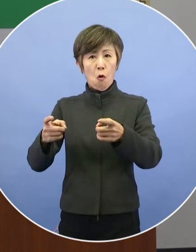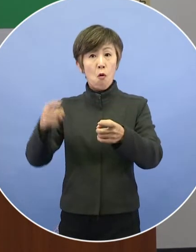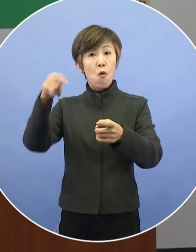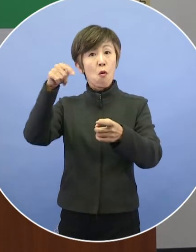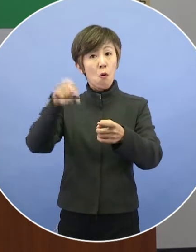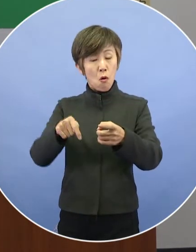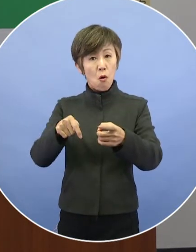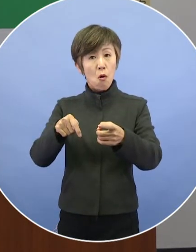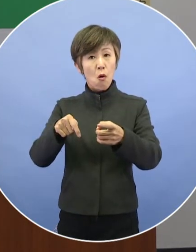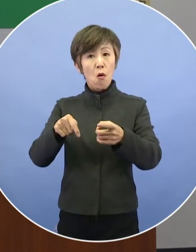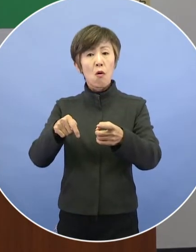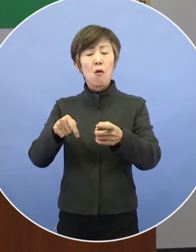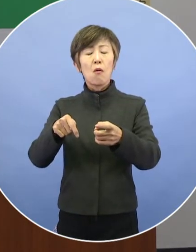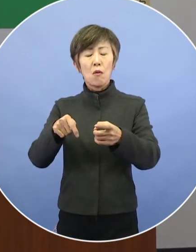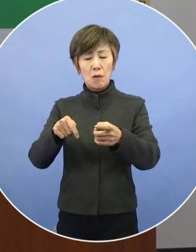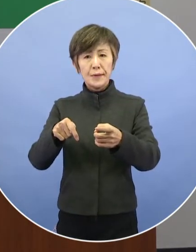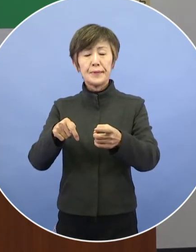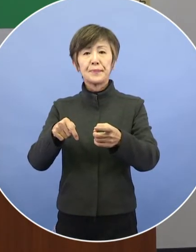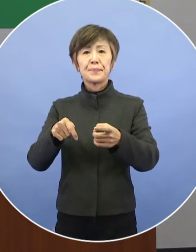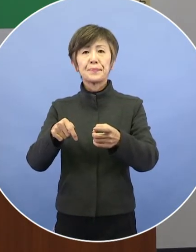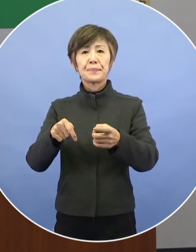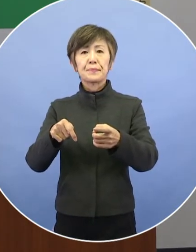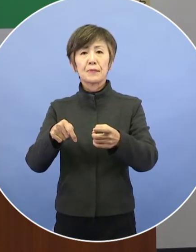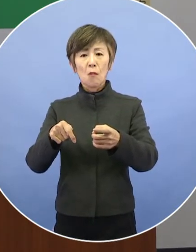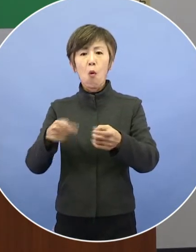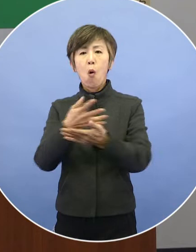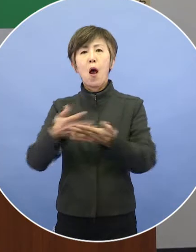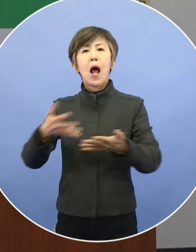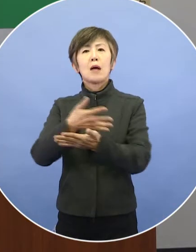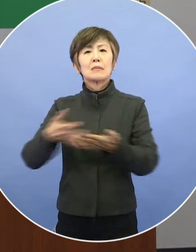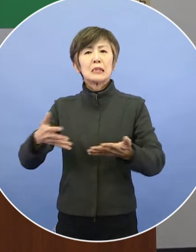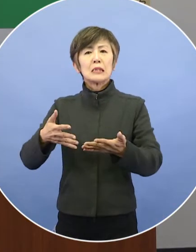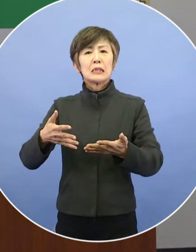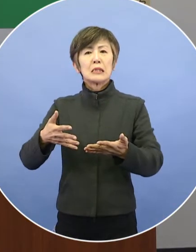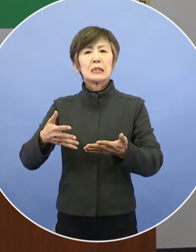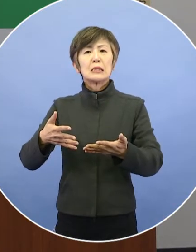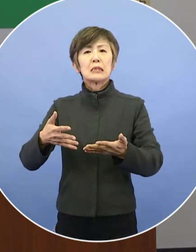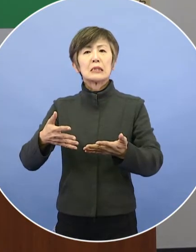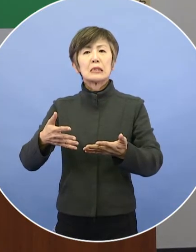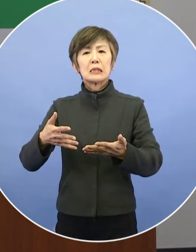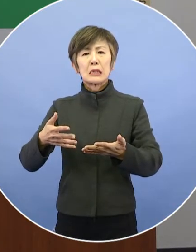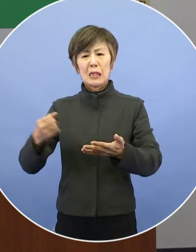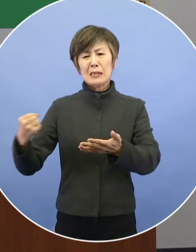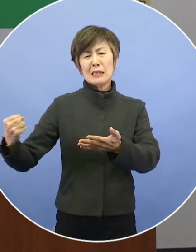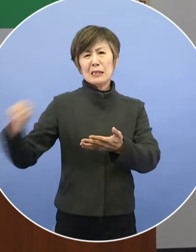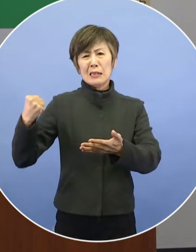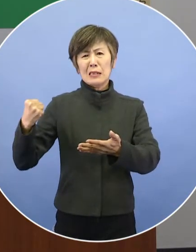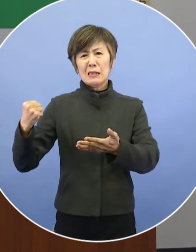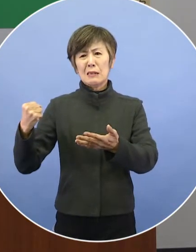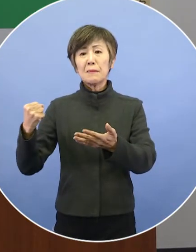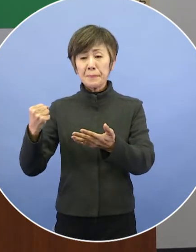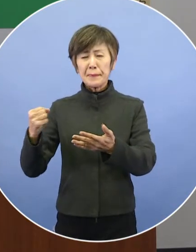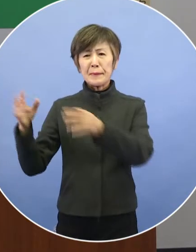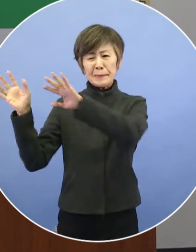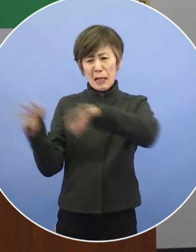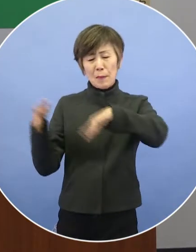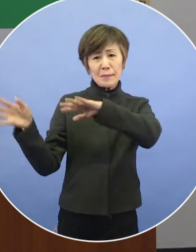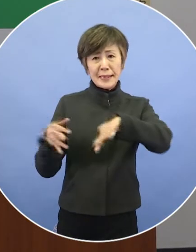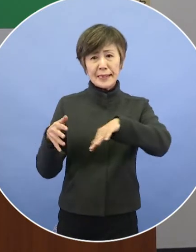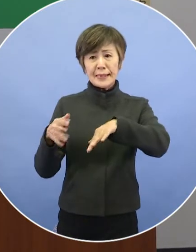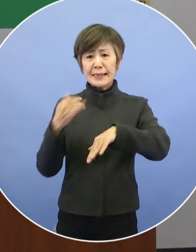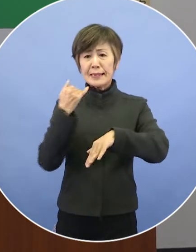の越前漁港のところの低地味これがですね9兆によりまして被害を大きく受けたと